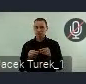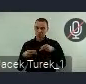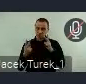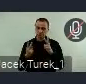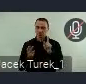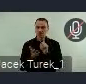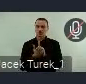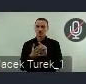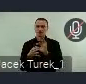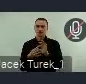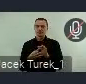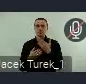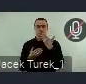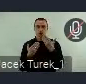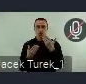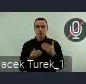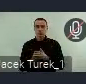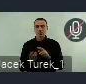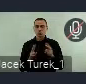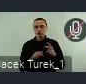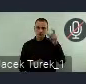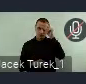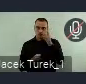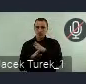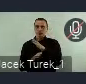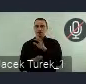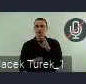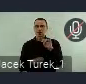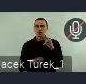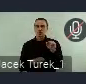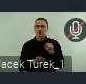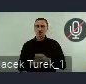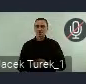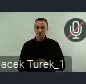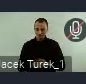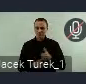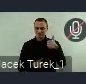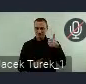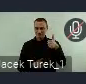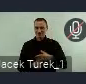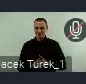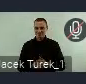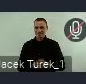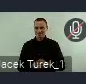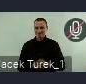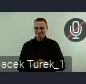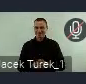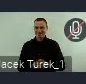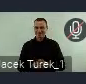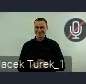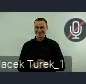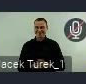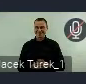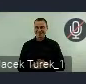Bardzo dziękuję panu Jackowi wcześniej Mam nadzieję że nie pomyliłam imienia pani Grażynie tłumaczyć 900